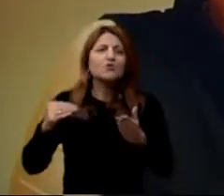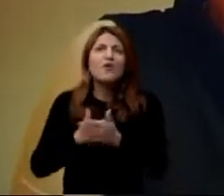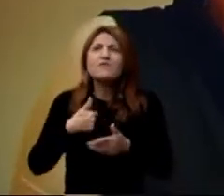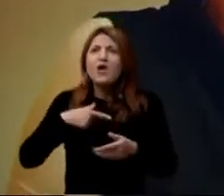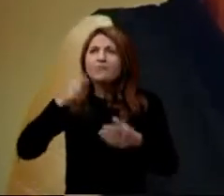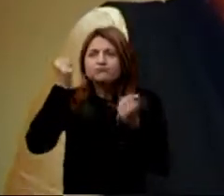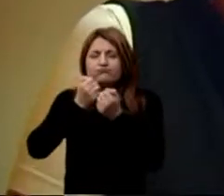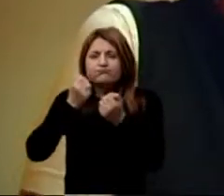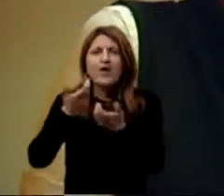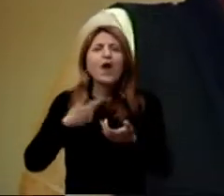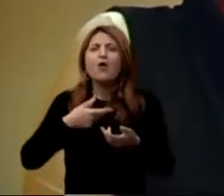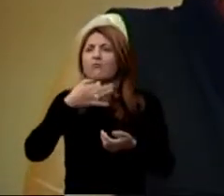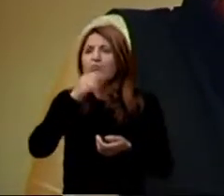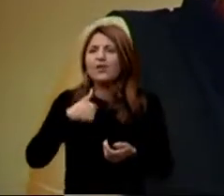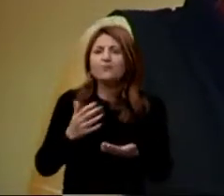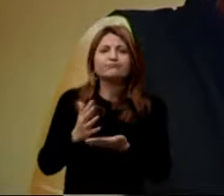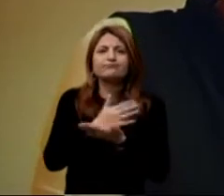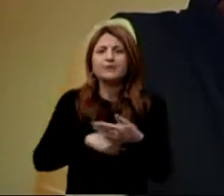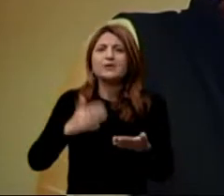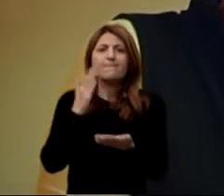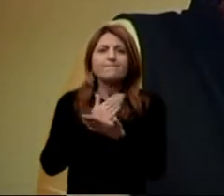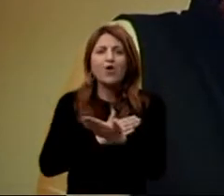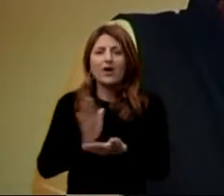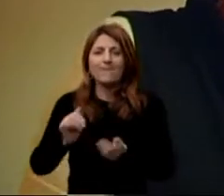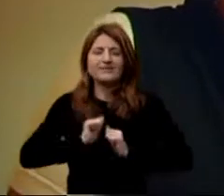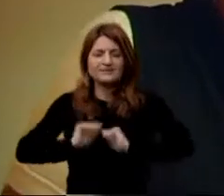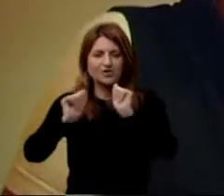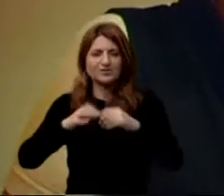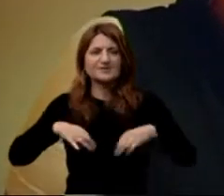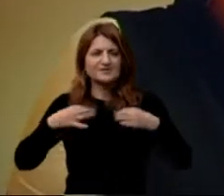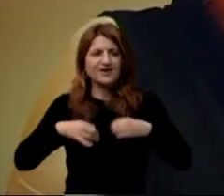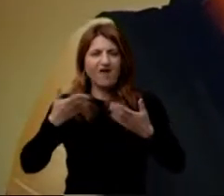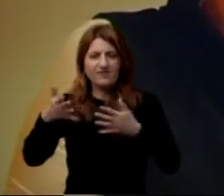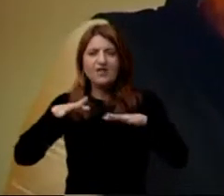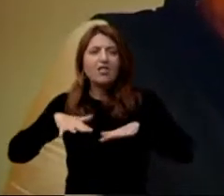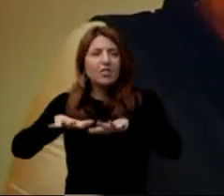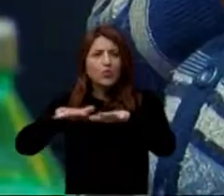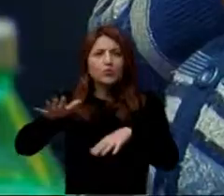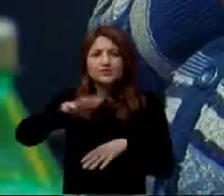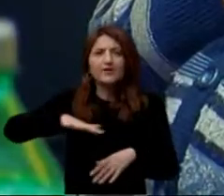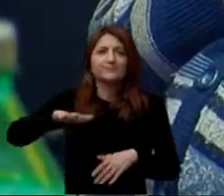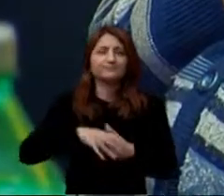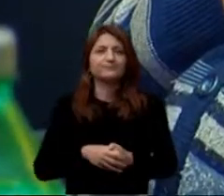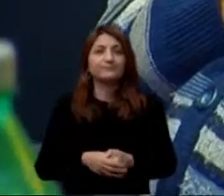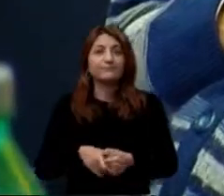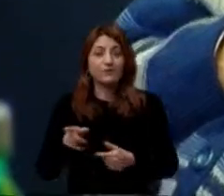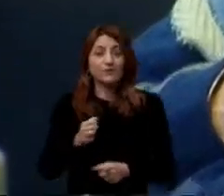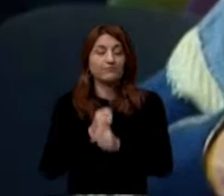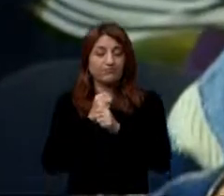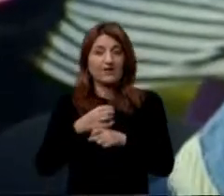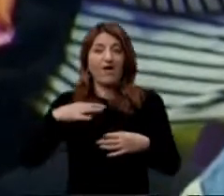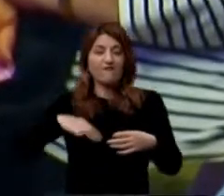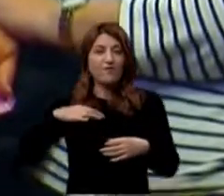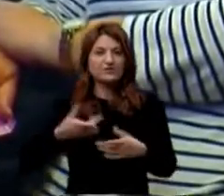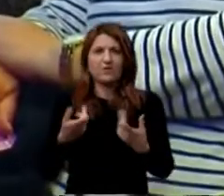kako što bolje primijeniti programe zaštite zdravlja za populaciju za koju skrbe. Da bi se održala funkcionalna